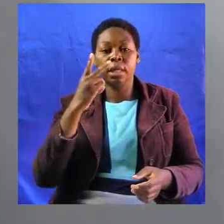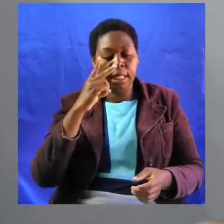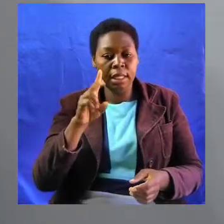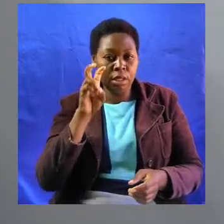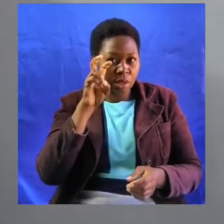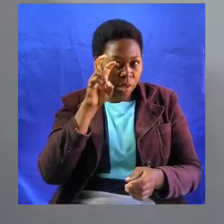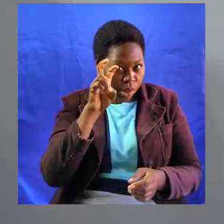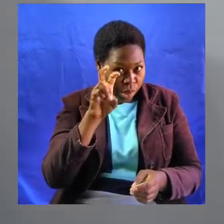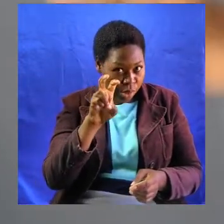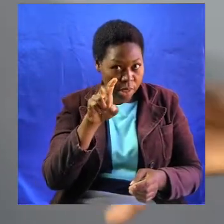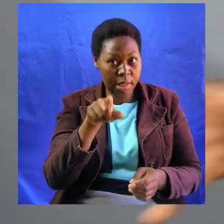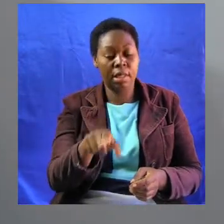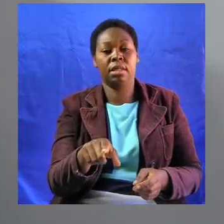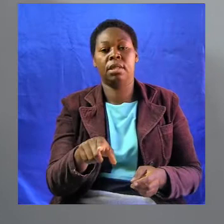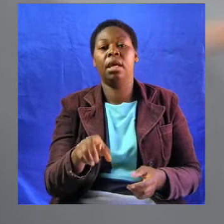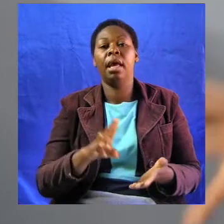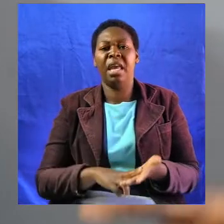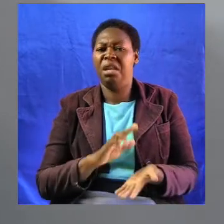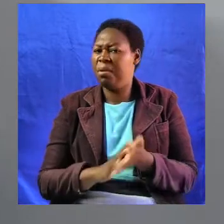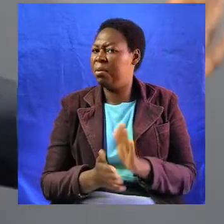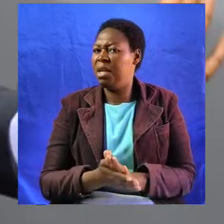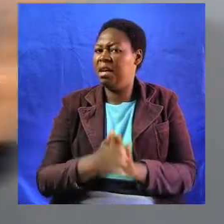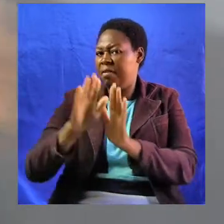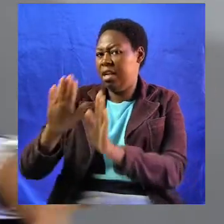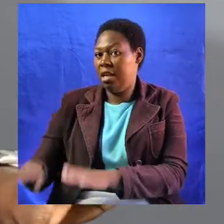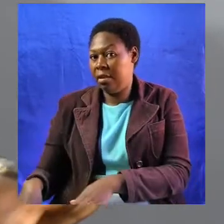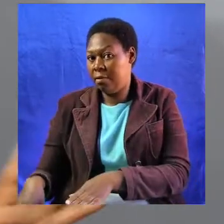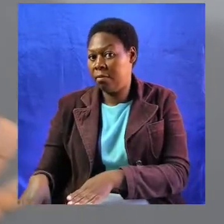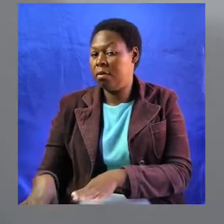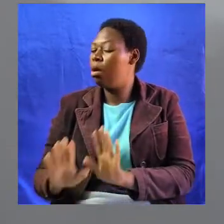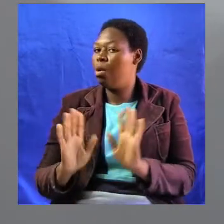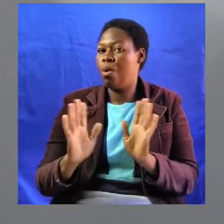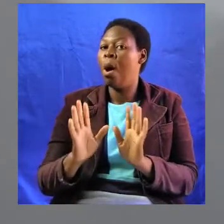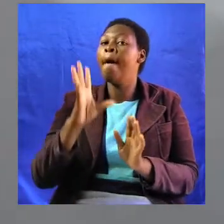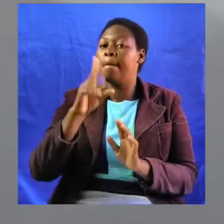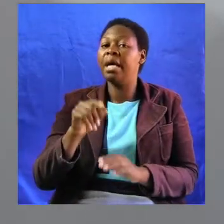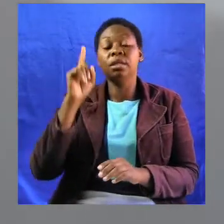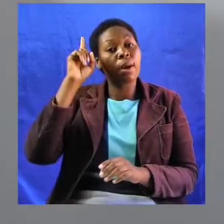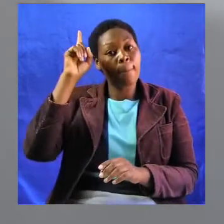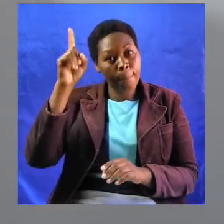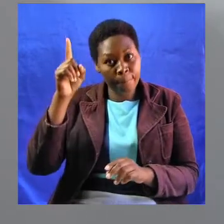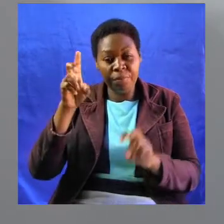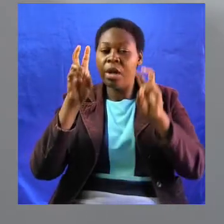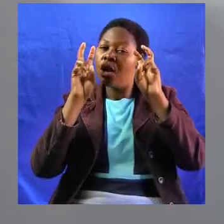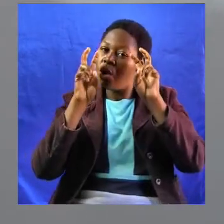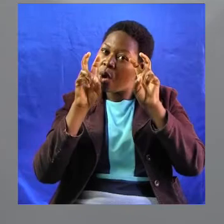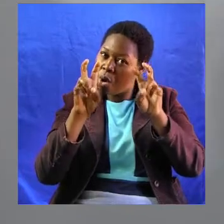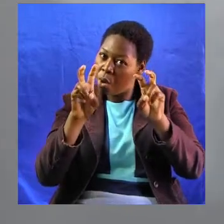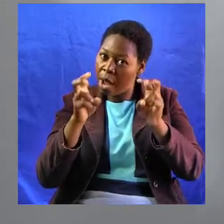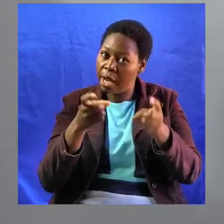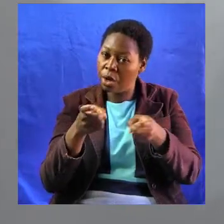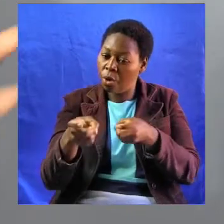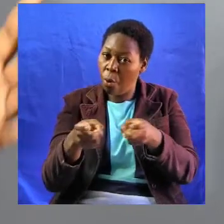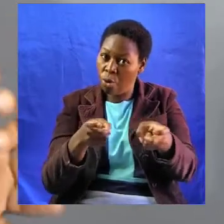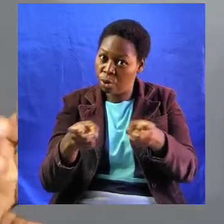kaanoita nyaya idzo. Angosiye zvakadaro semunhu akaenda kuhoridhe. Aiwa asiyeba. Anotori nekakutoti mambo